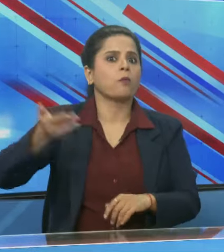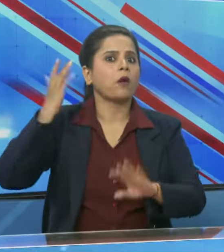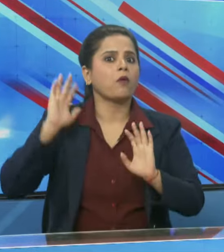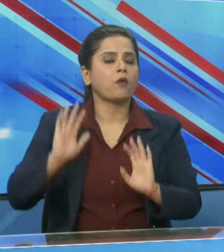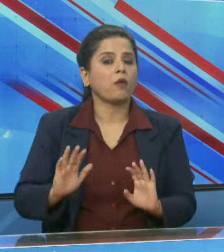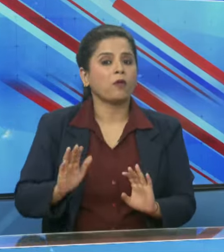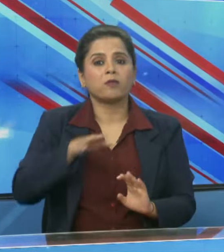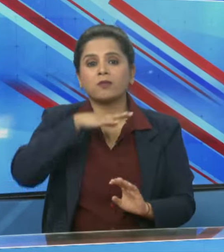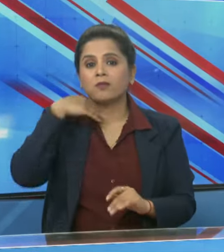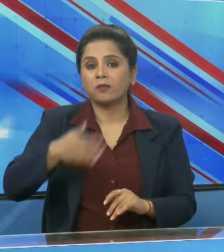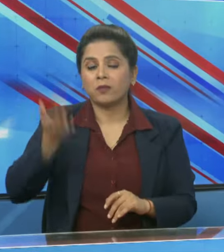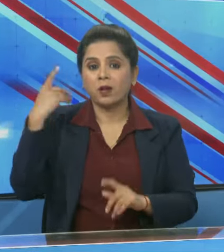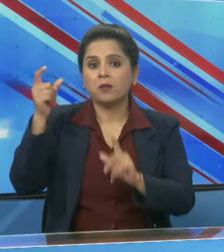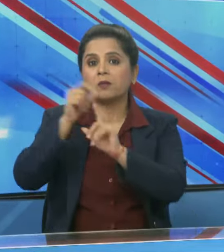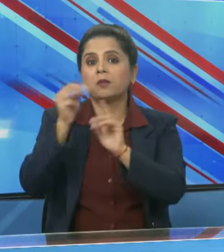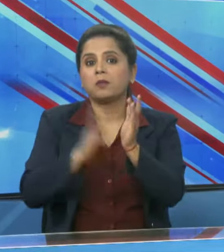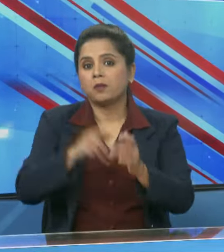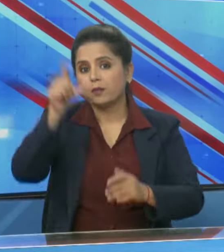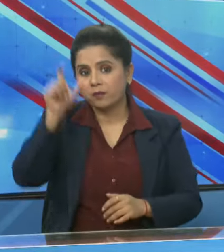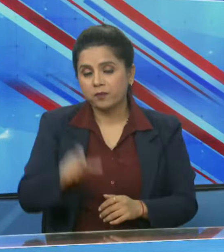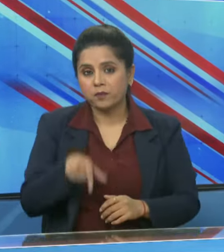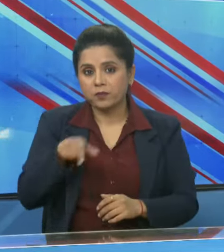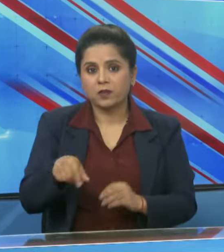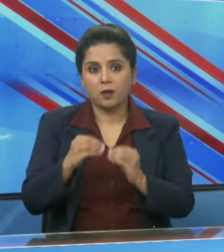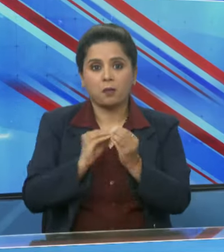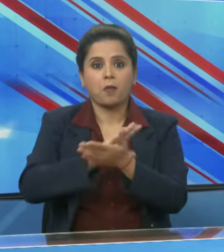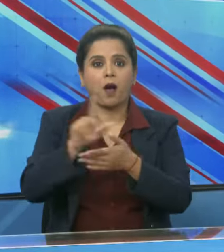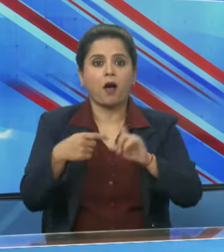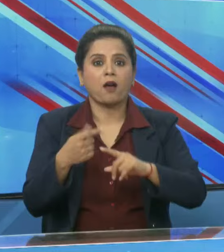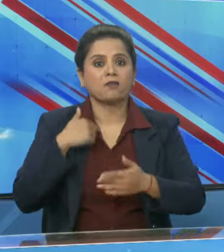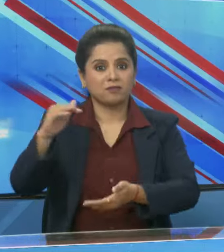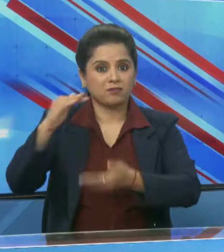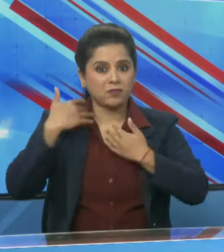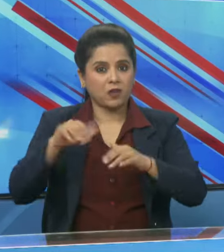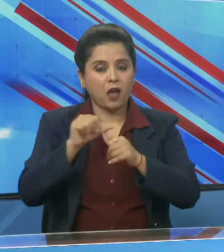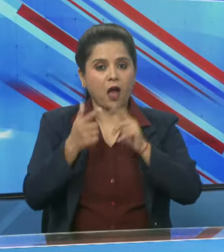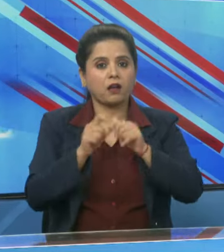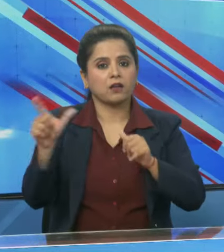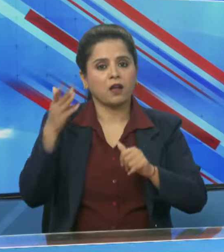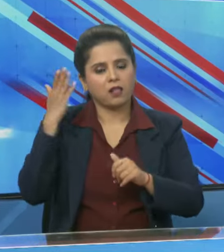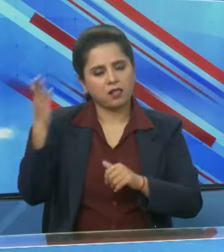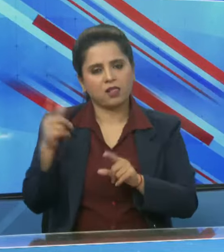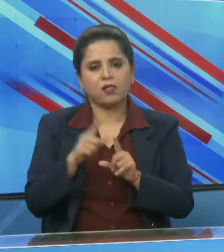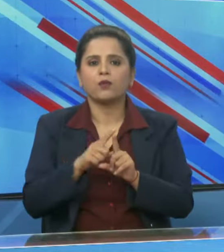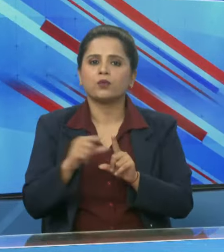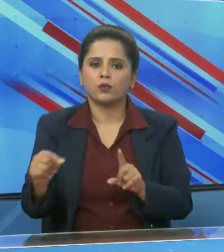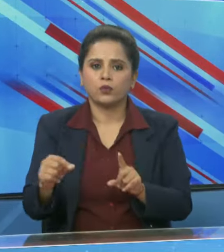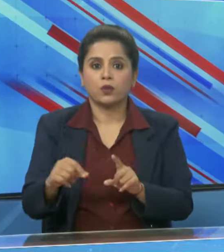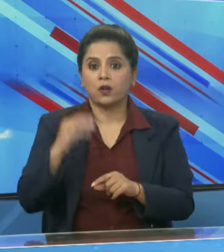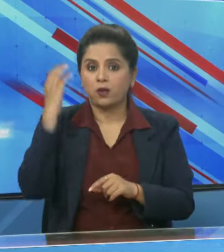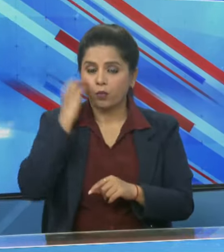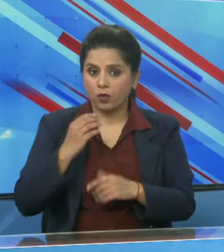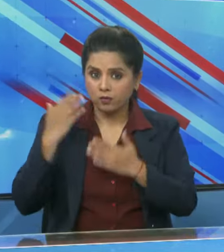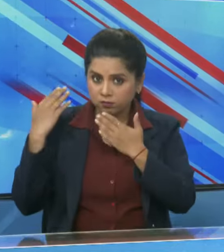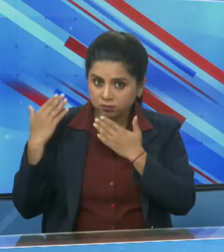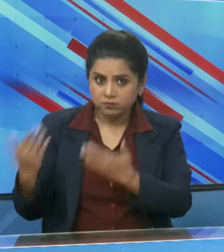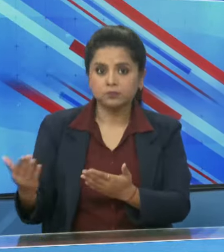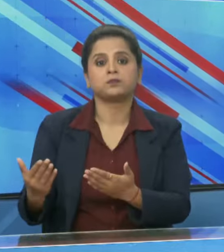स्वर्गीय प्रधानमंत्री भारत रत्न अटल बिहारी वाजपेयी जी ने किया। नरेंद्र भाई ने